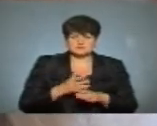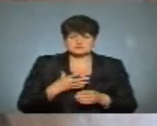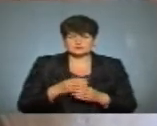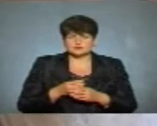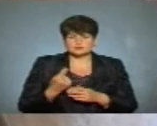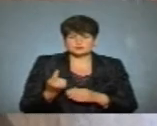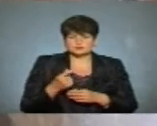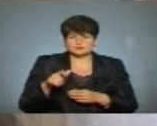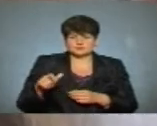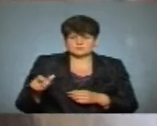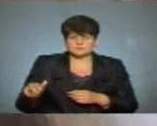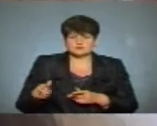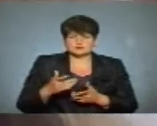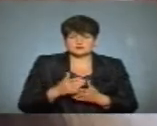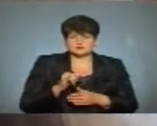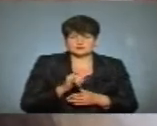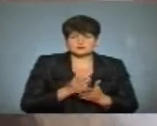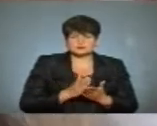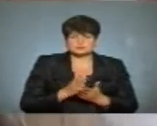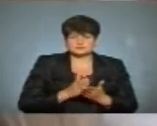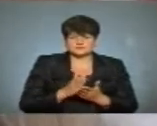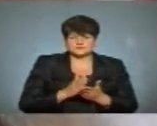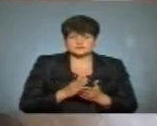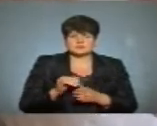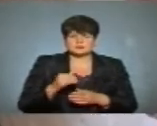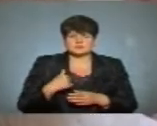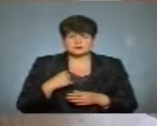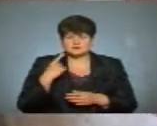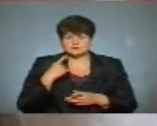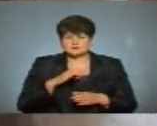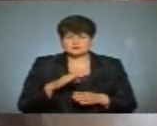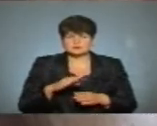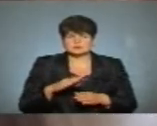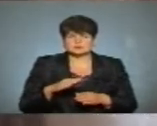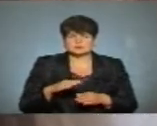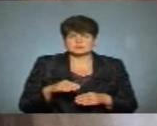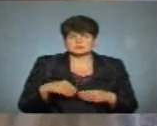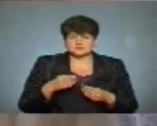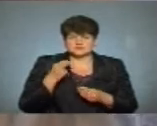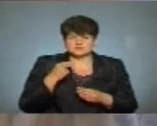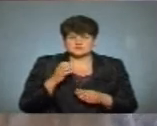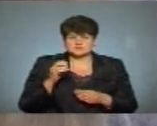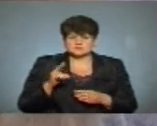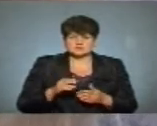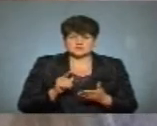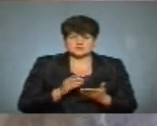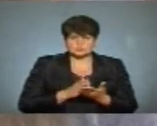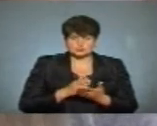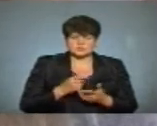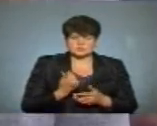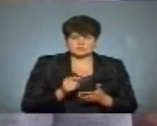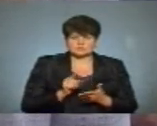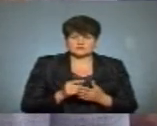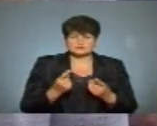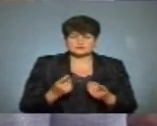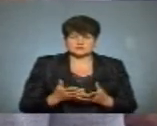одинокими людьми, які в них перебувають на обслуговуванні, та, я думаю, надати кращі соціальні послуги. Їхні обов'язки просто